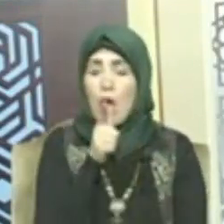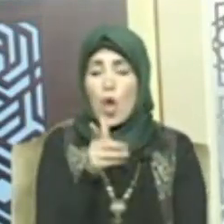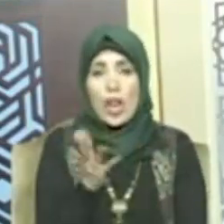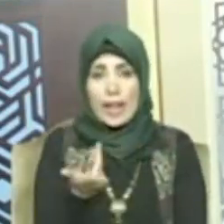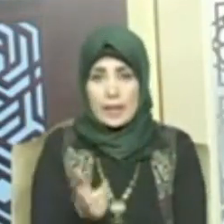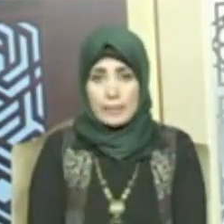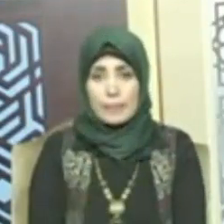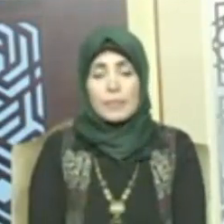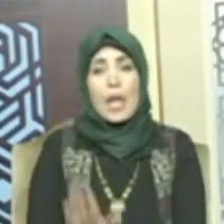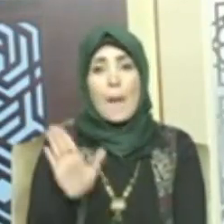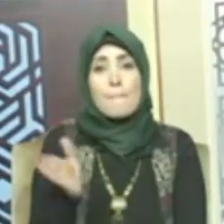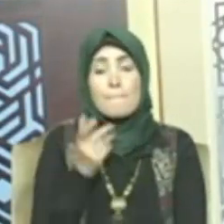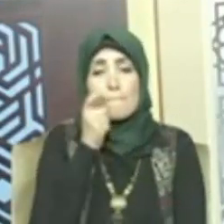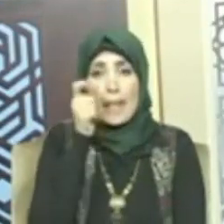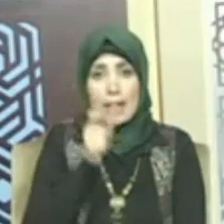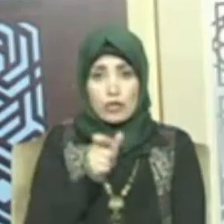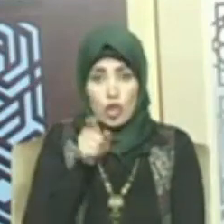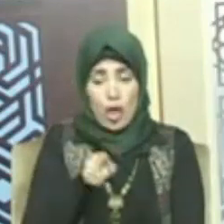وسلم: